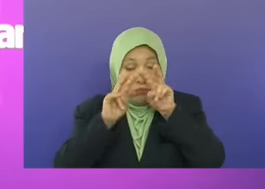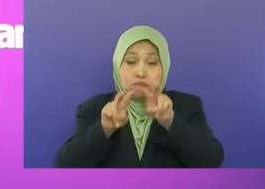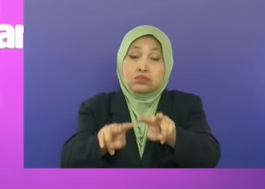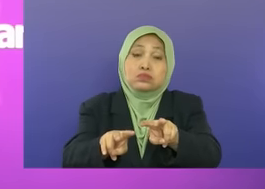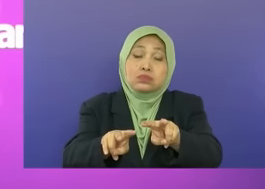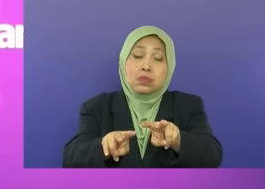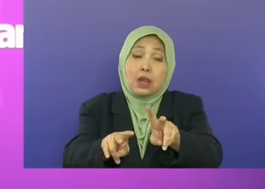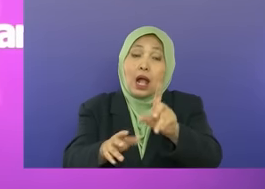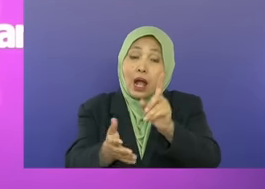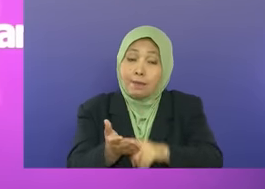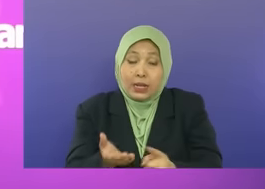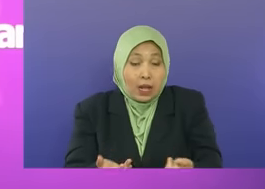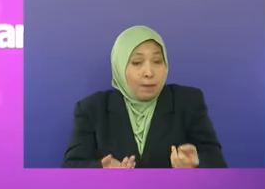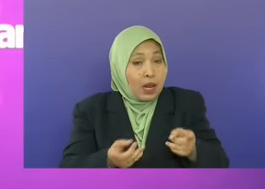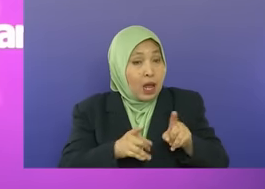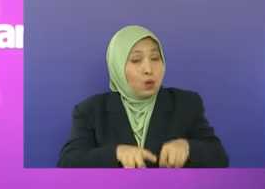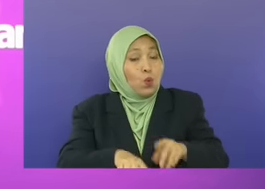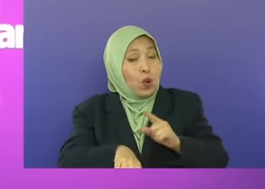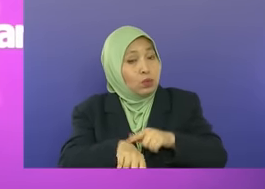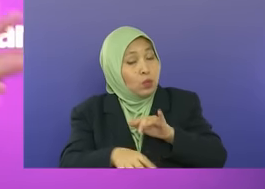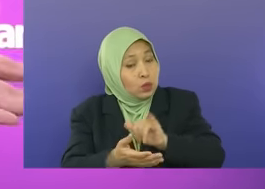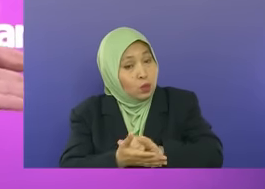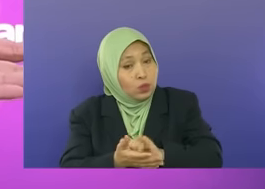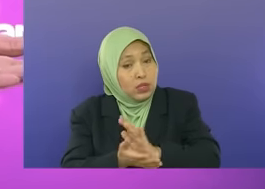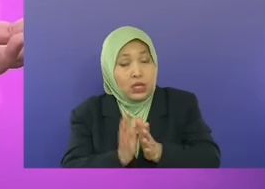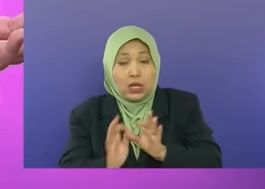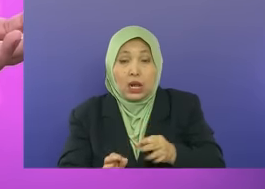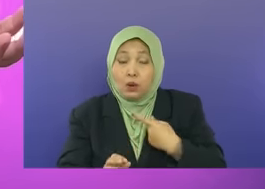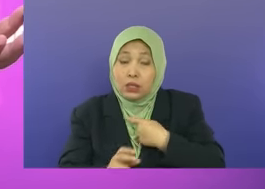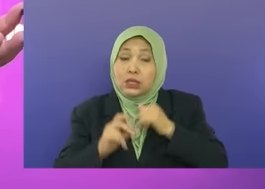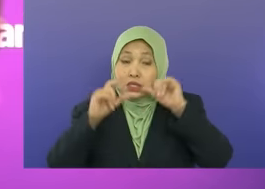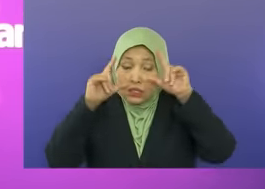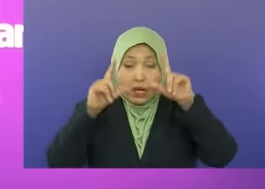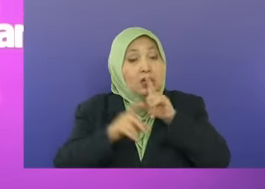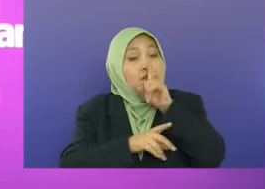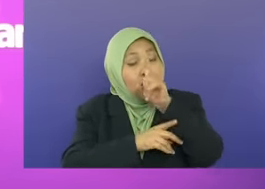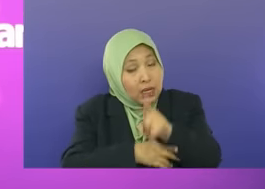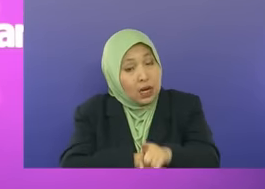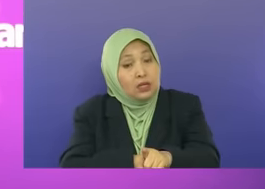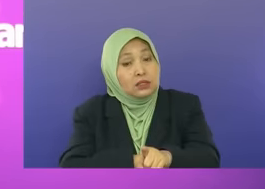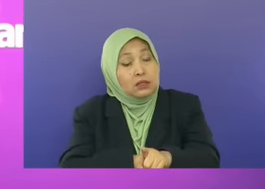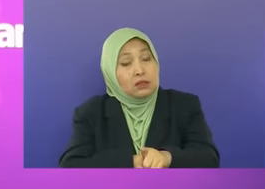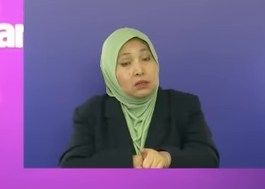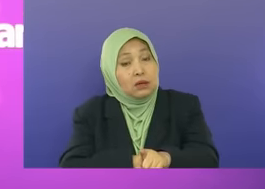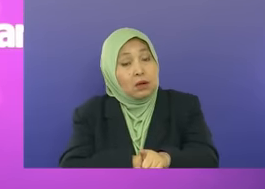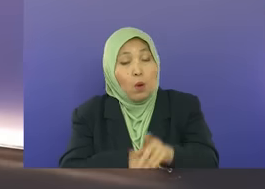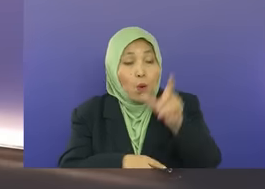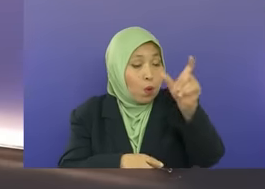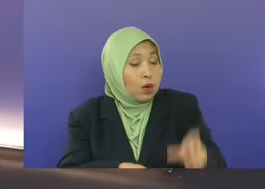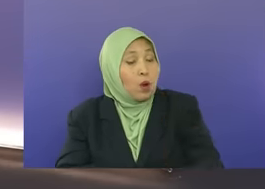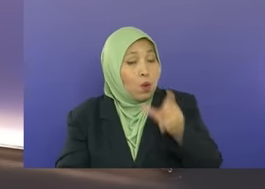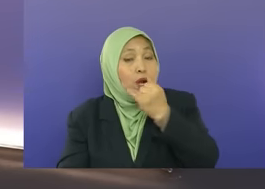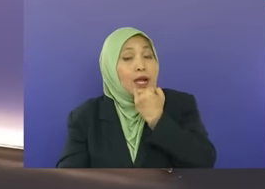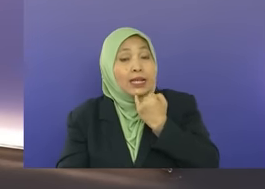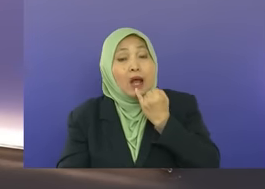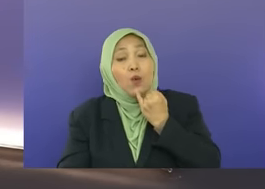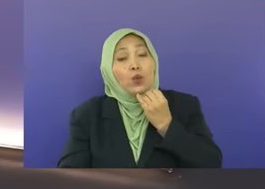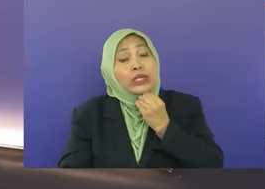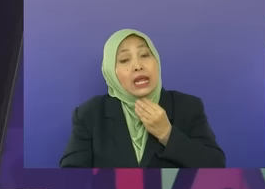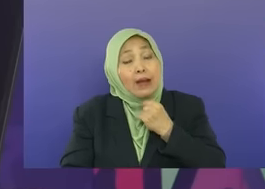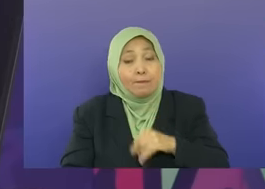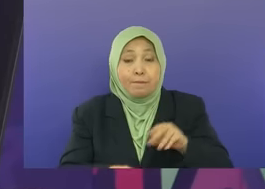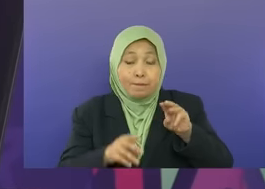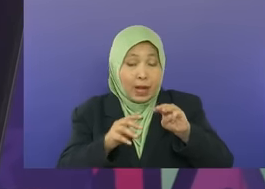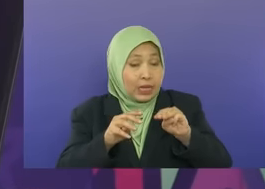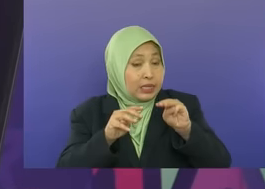apa yang berlaku pada waktu ini jadi kalau kita perasaan sebenarnya orang-orang Yahudi Madinah waktu